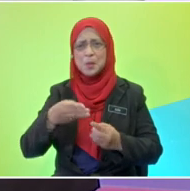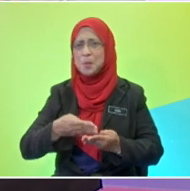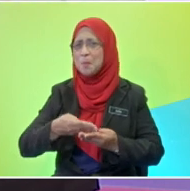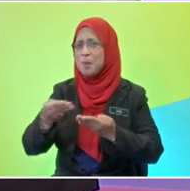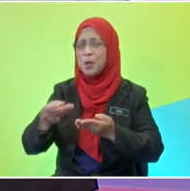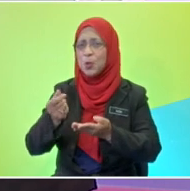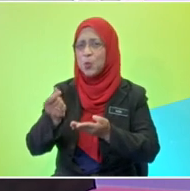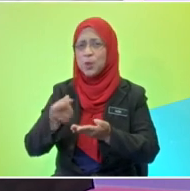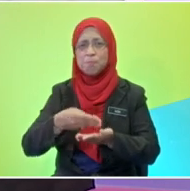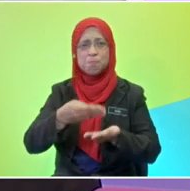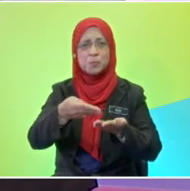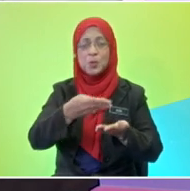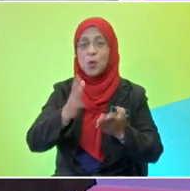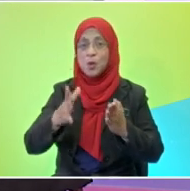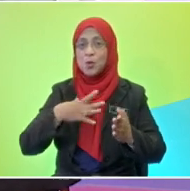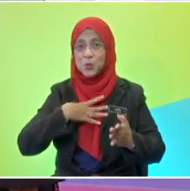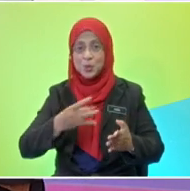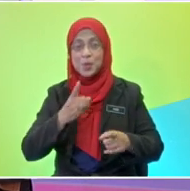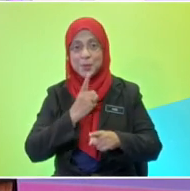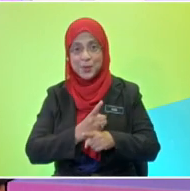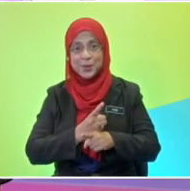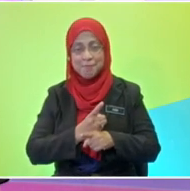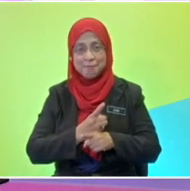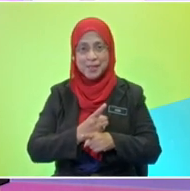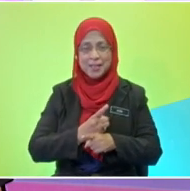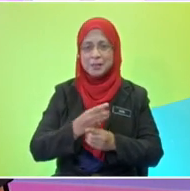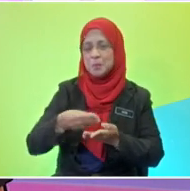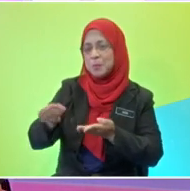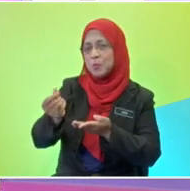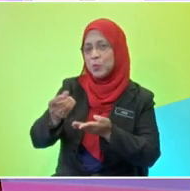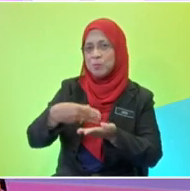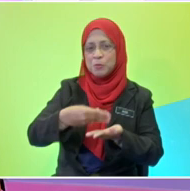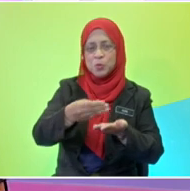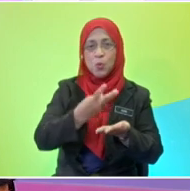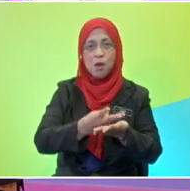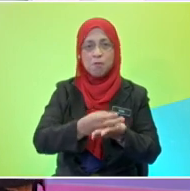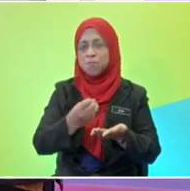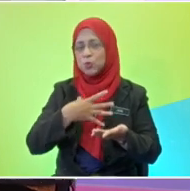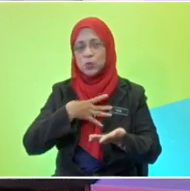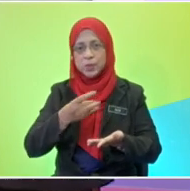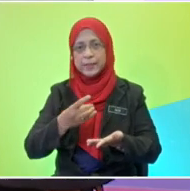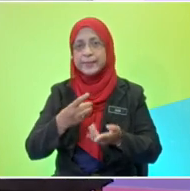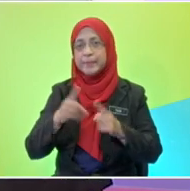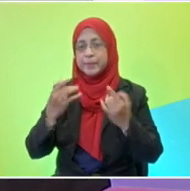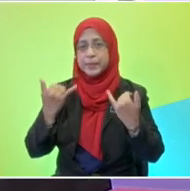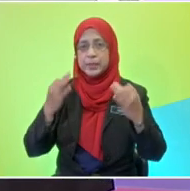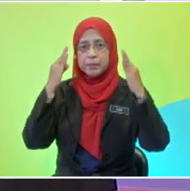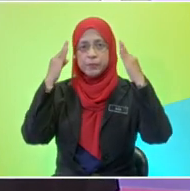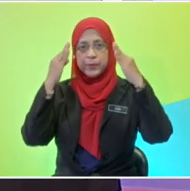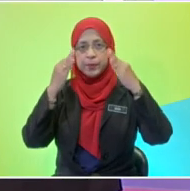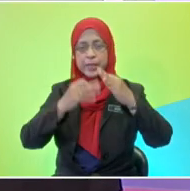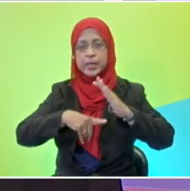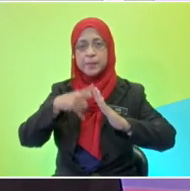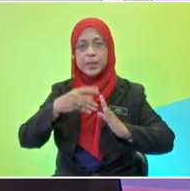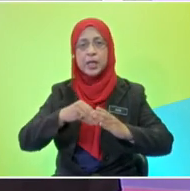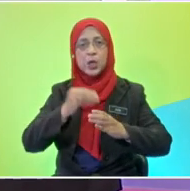harta ini selalunya memang orang akan suka itu secara orang kata secara tidak langsung tapi sekarang kita ke fokuskan fokuskan kepada kelebihan